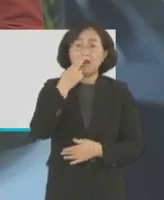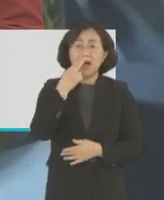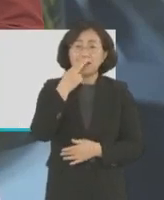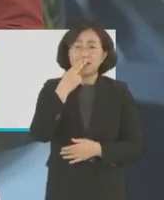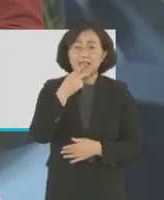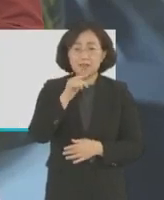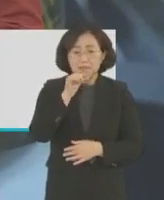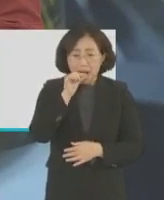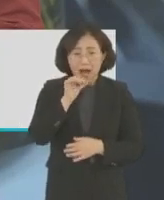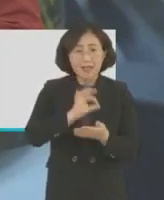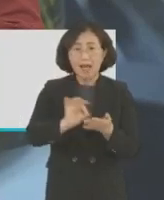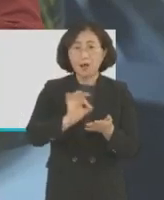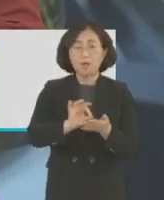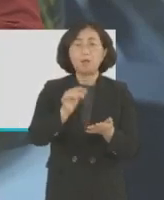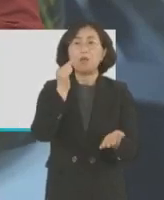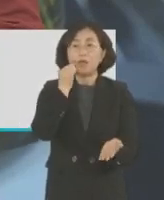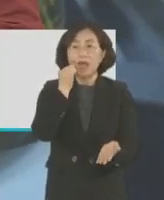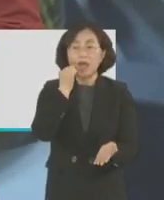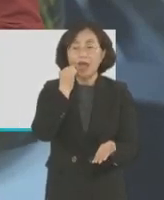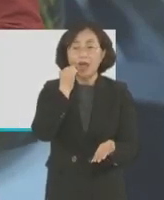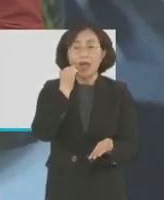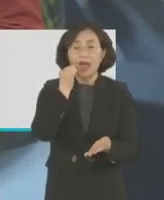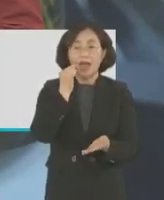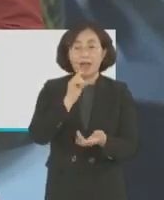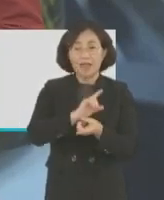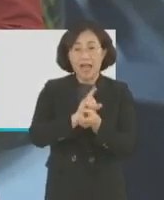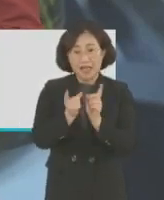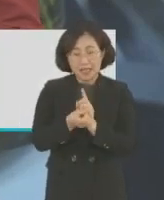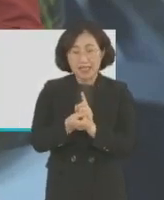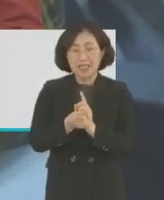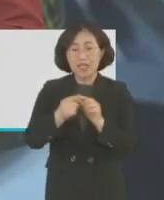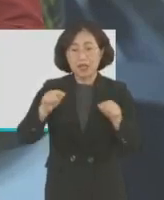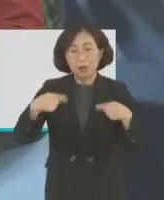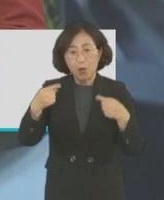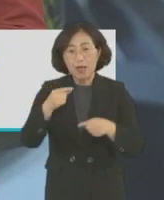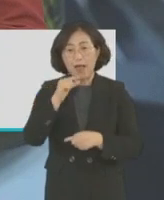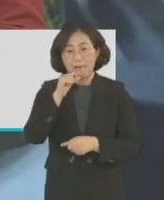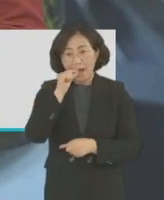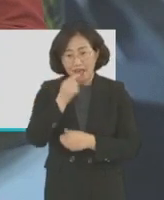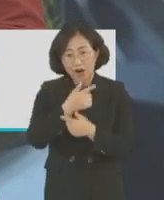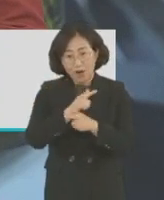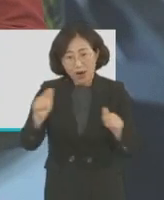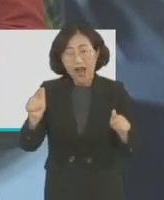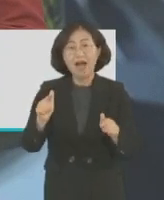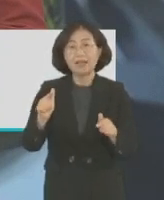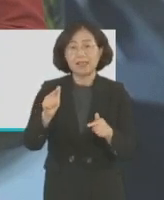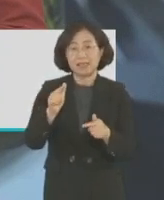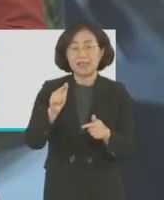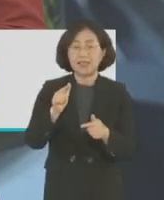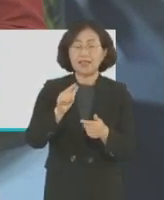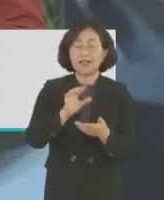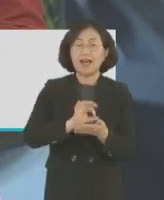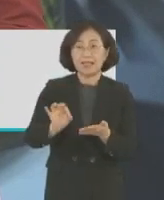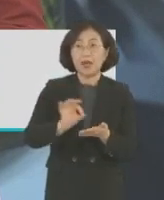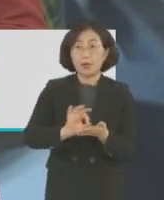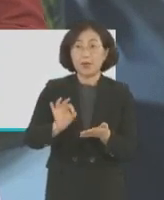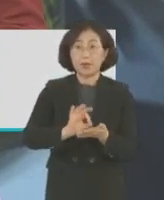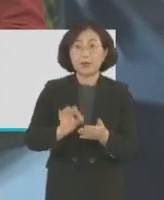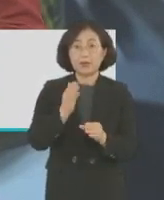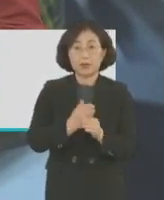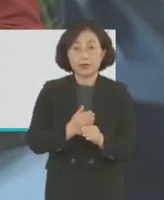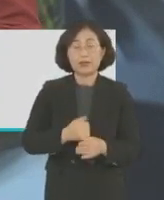엄격해지는 상황에서 빨대뿐 아니라 식기와 컵 등 다양한 친환경 제품 분야에서의 활용도 기대되고